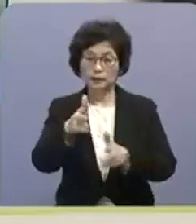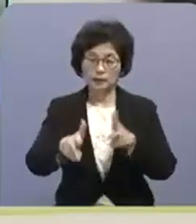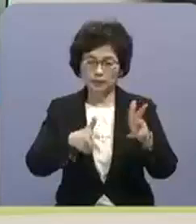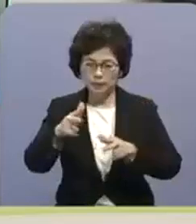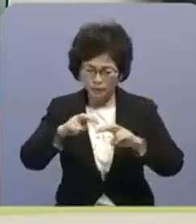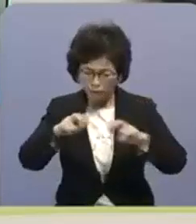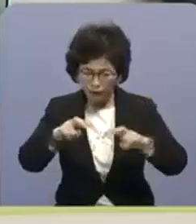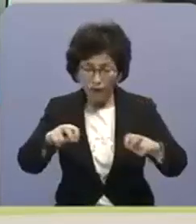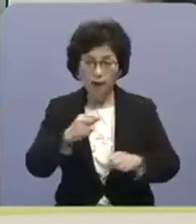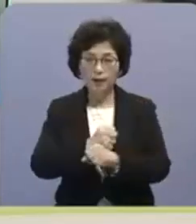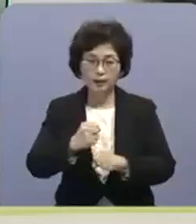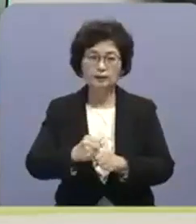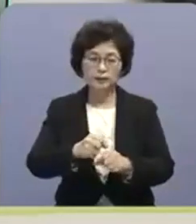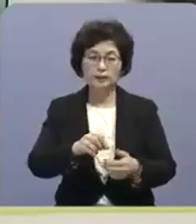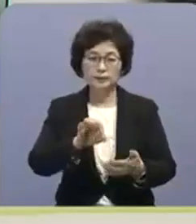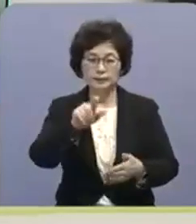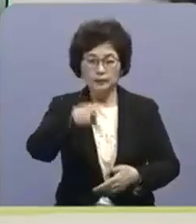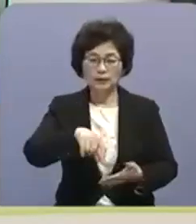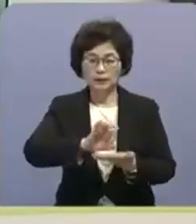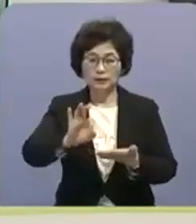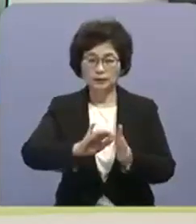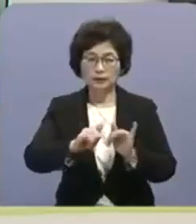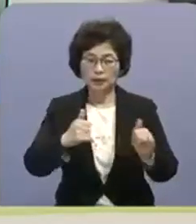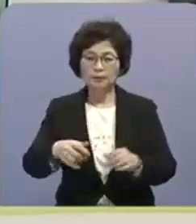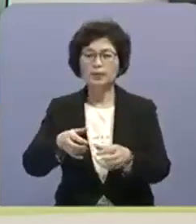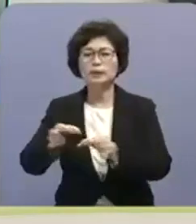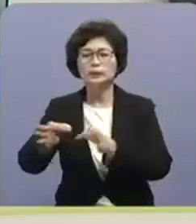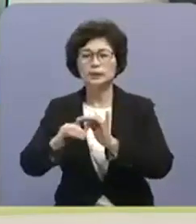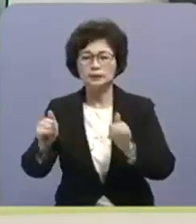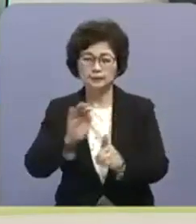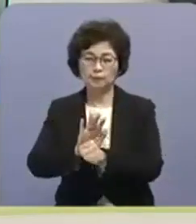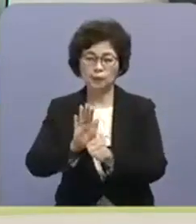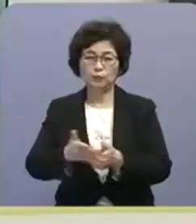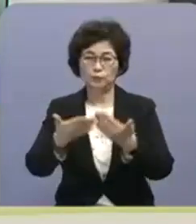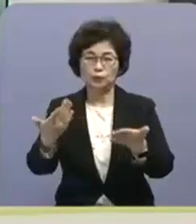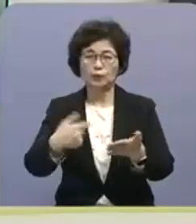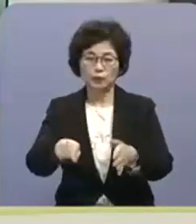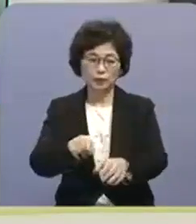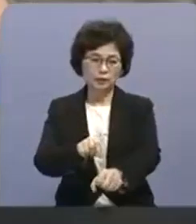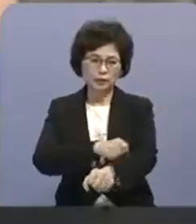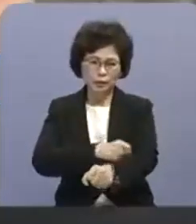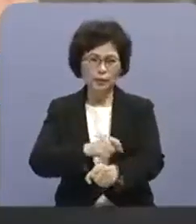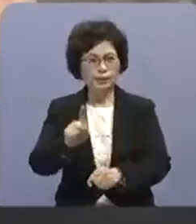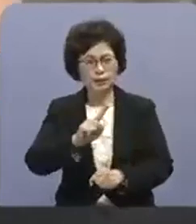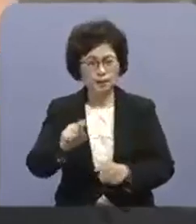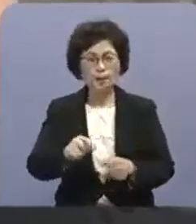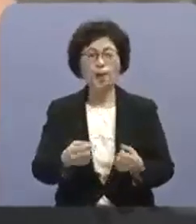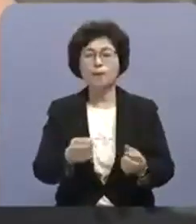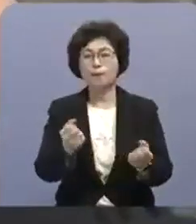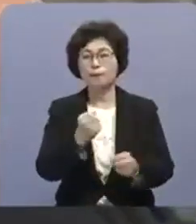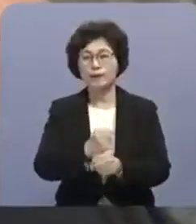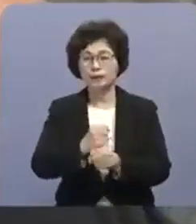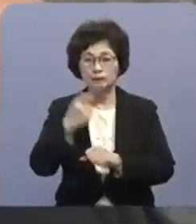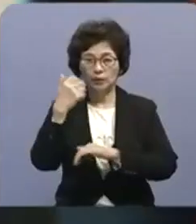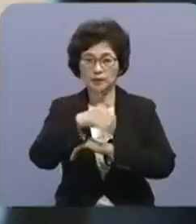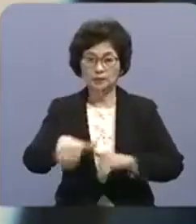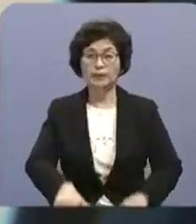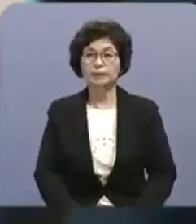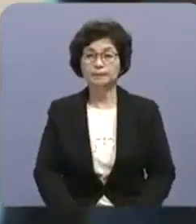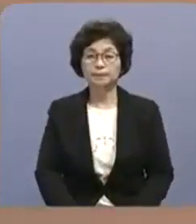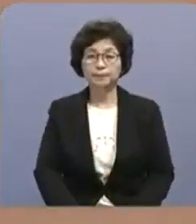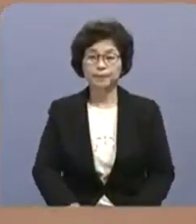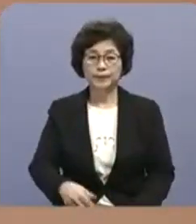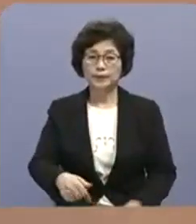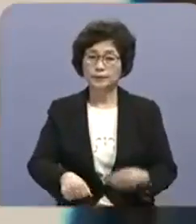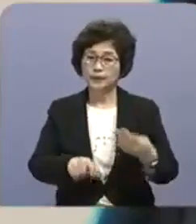분석해서 이용자와 소상공인에게 도움이 될 수 있는 특화 상품을 출시하여 다만 동백택시는 다음